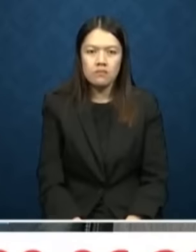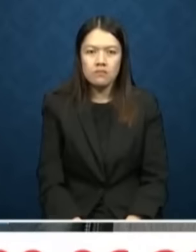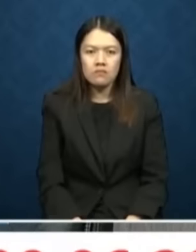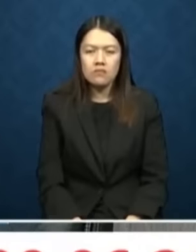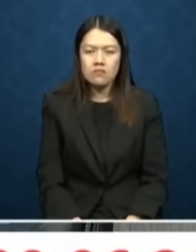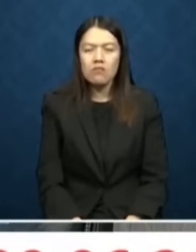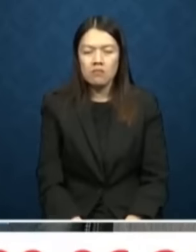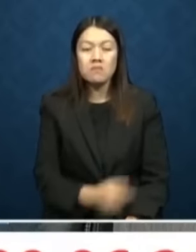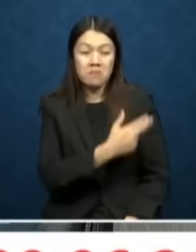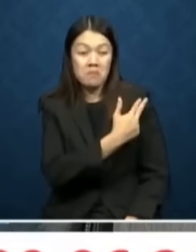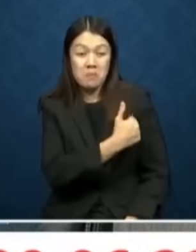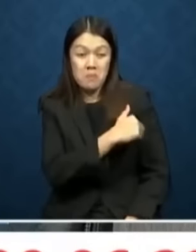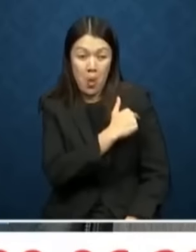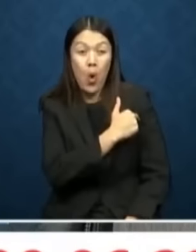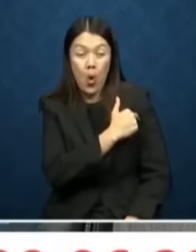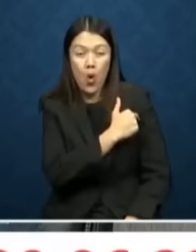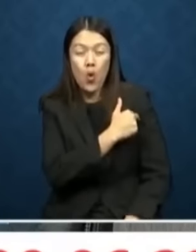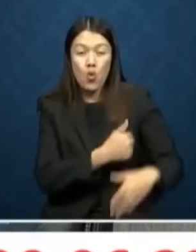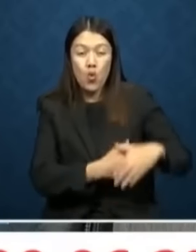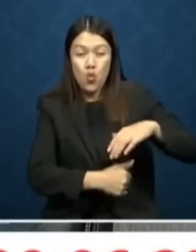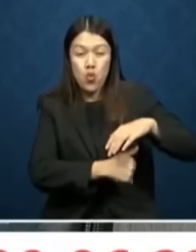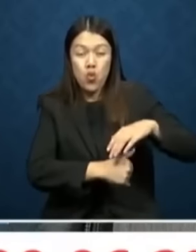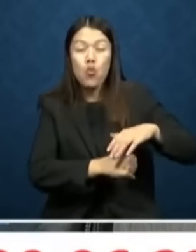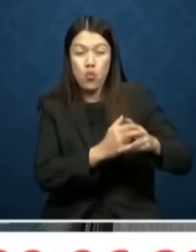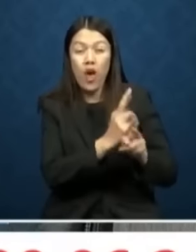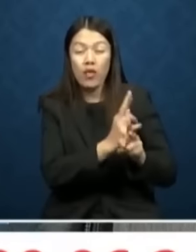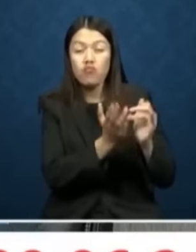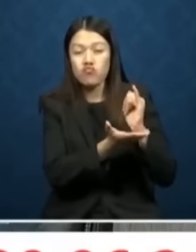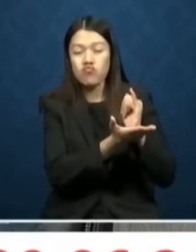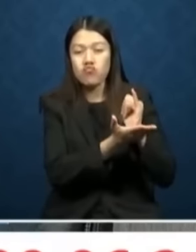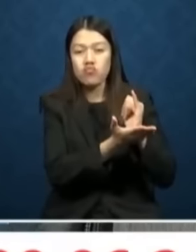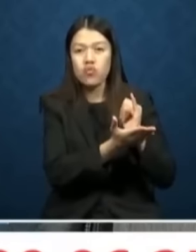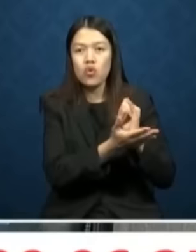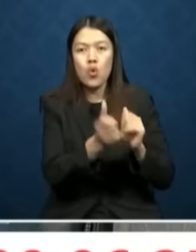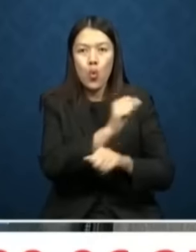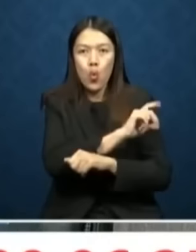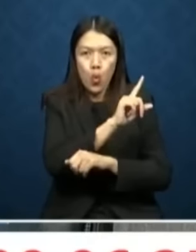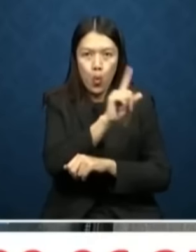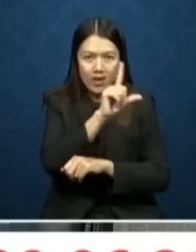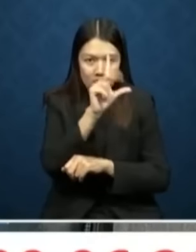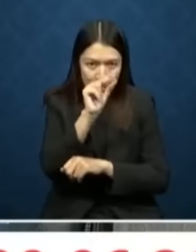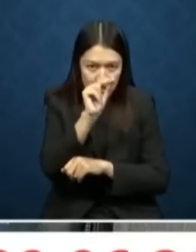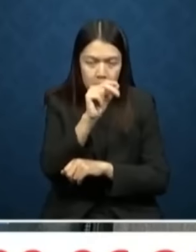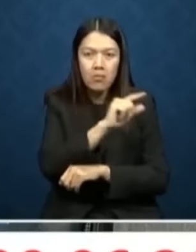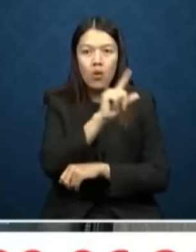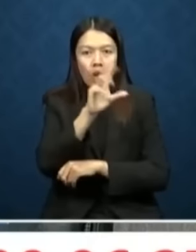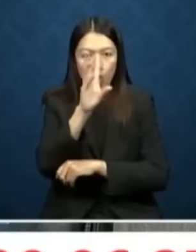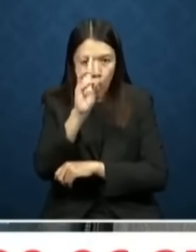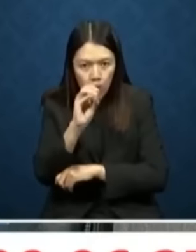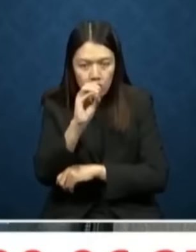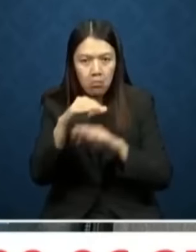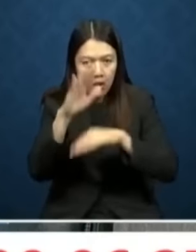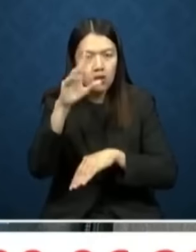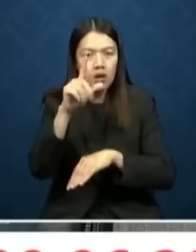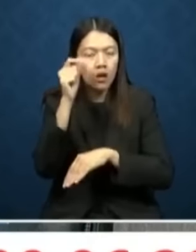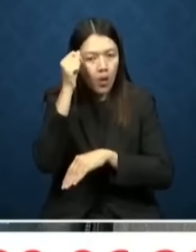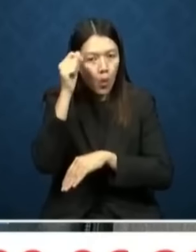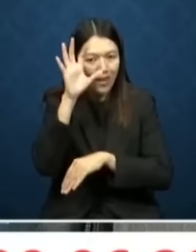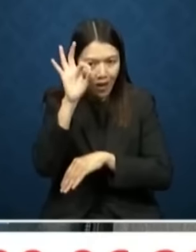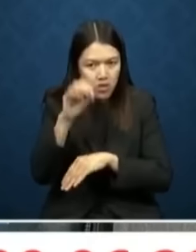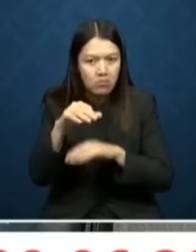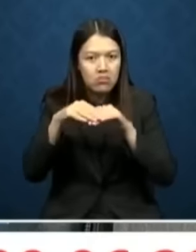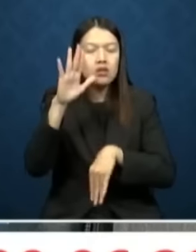าตัวได้รับอนุญาตรักษาตัวอยู่ในโรงพยาบาลตำรวจเกิน30วันเกิน60วันเกิน90วันและจนก